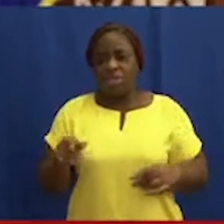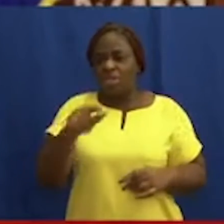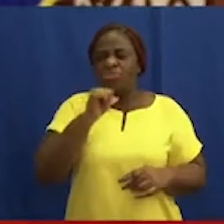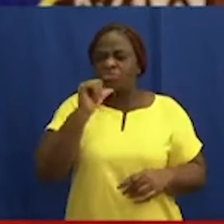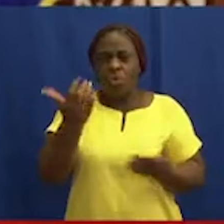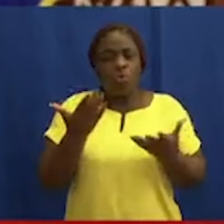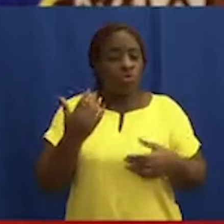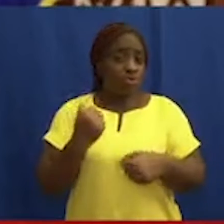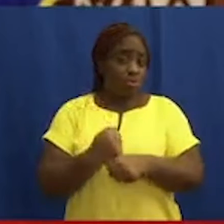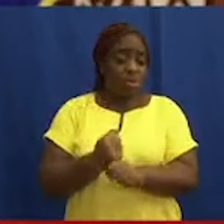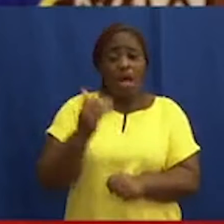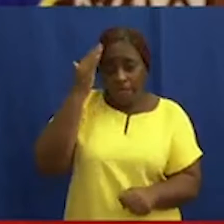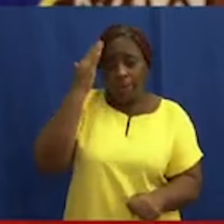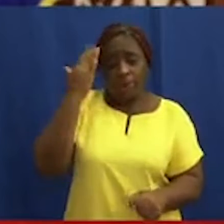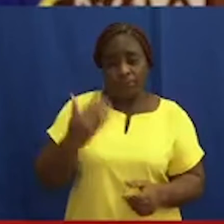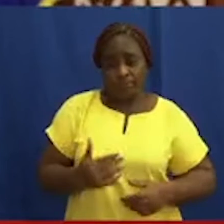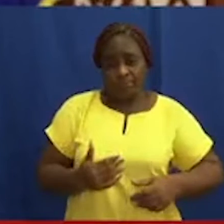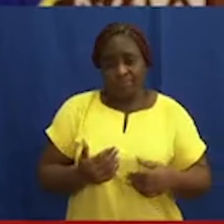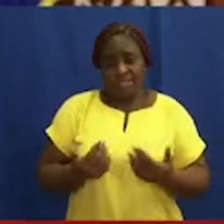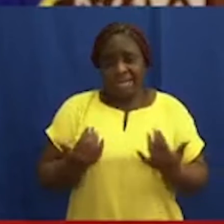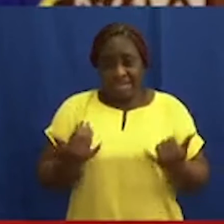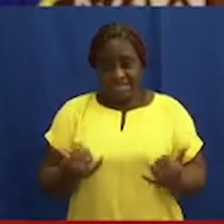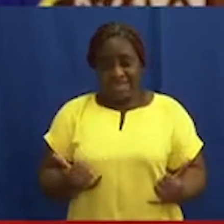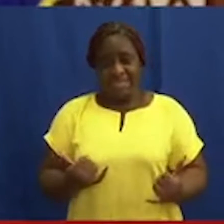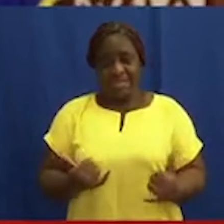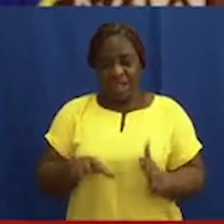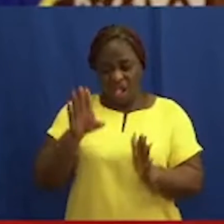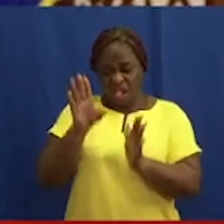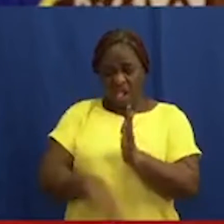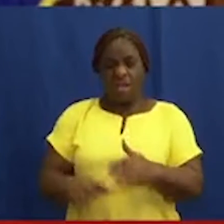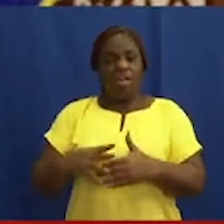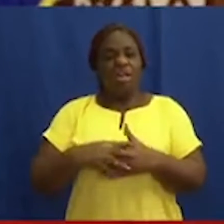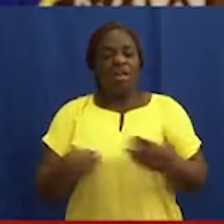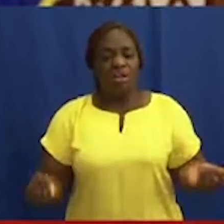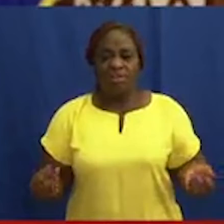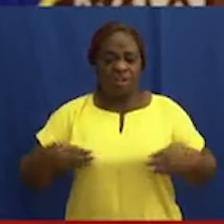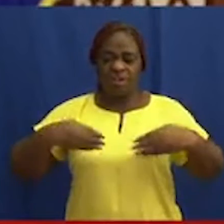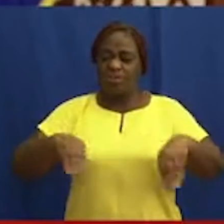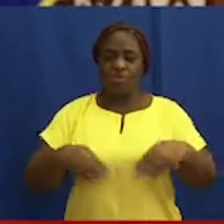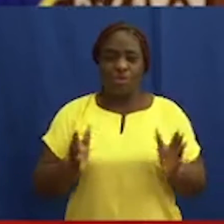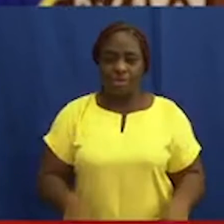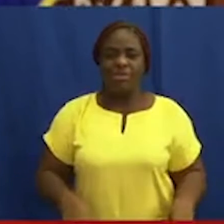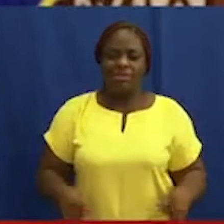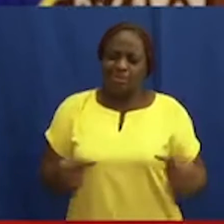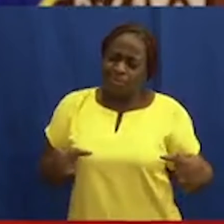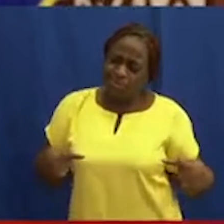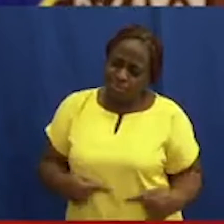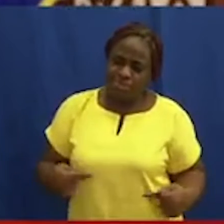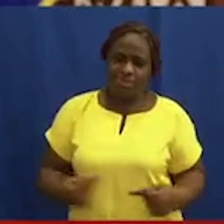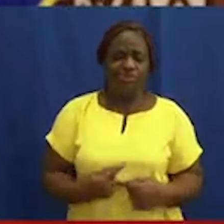rage ainihin matsalan da muke fuskanta na kuɗin biyan basussukan mu na kasashen waje zuwa kaso